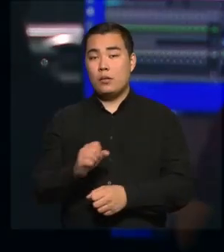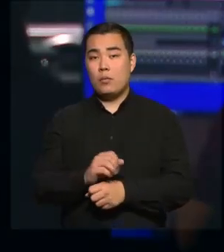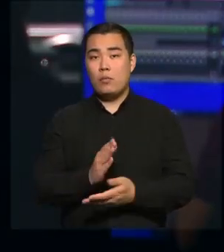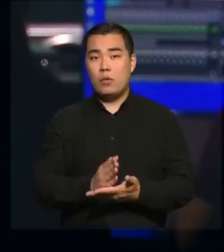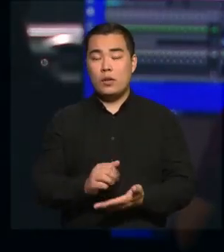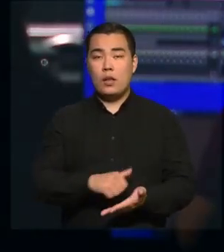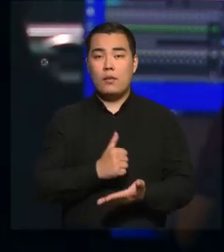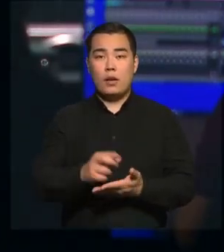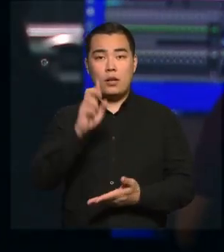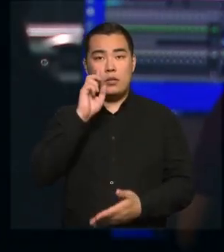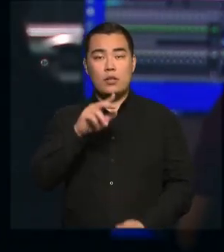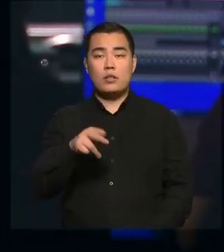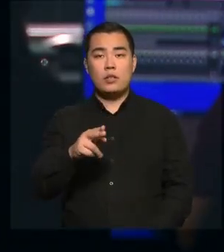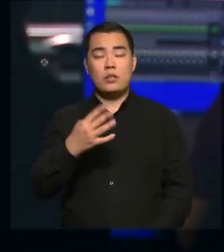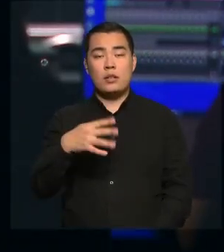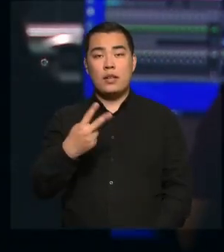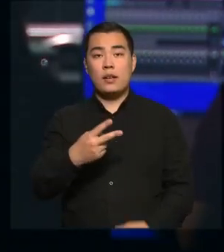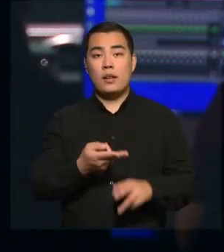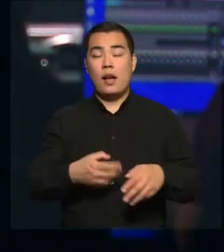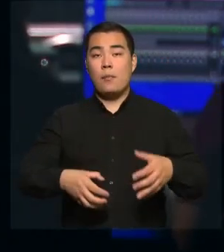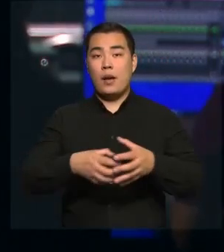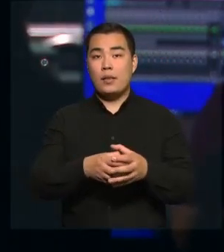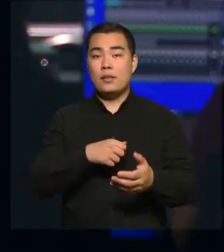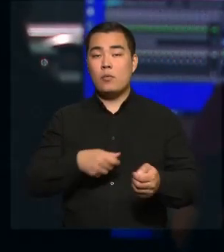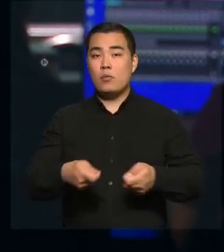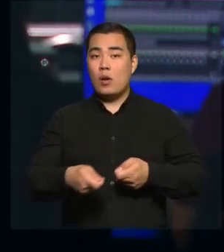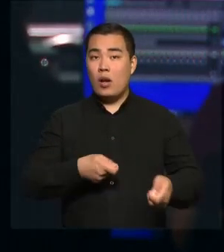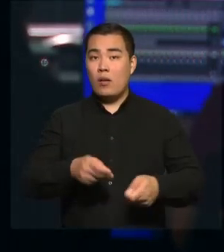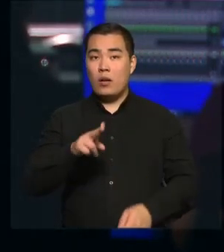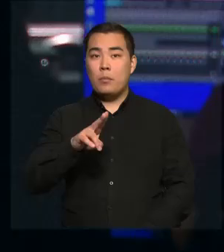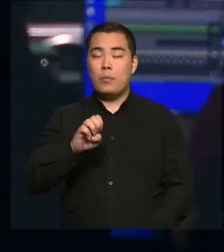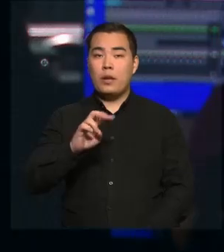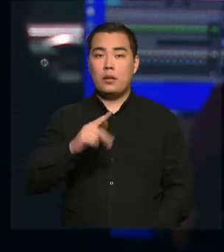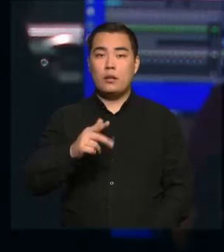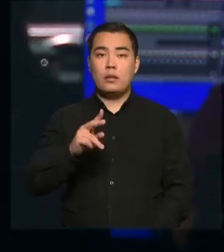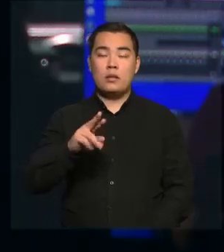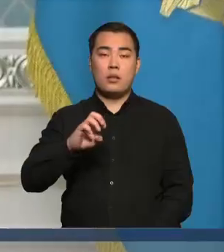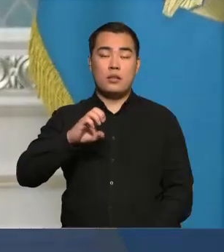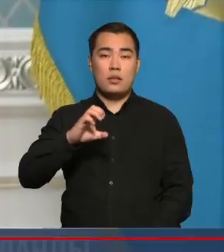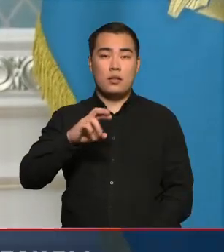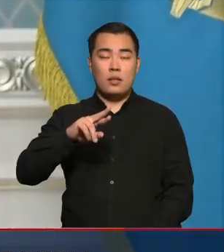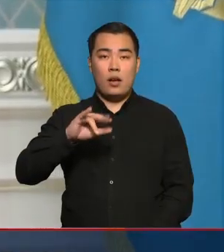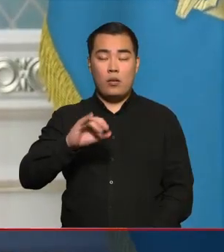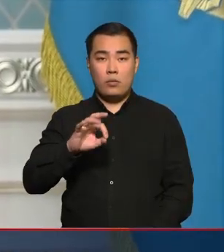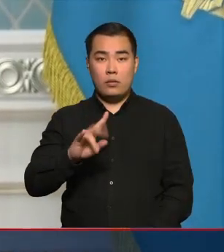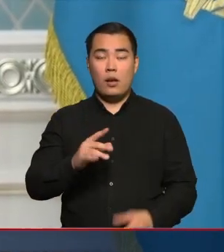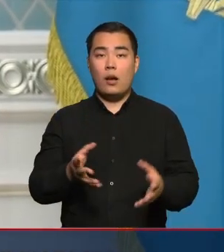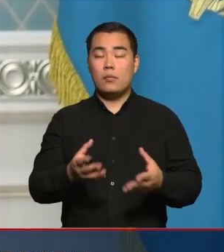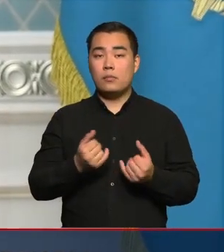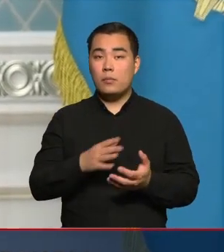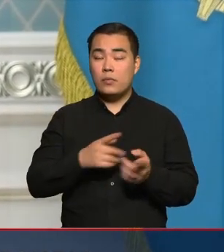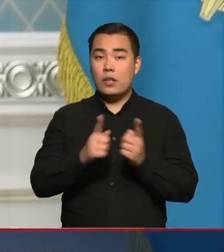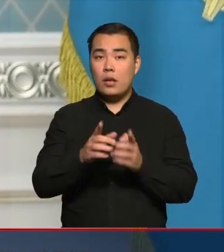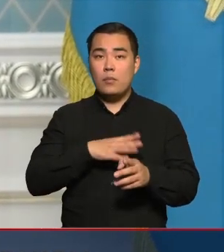мемлекет басшысы G42 компаниясының басқарма төрағасы Пэнг Сяоны қабылдады. Кездесуде Қазақстандағы жасанды